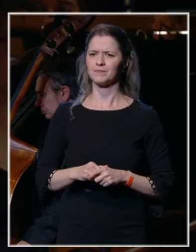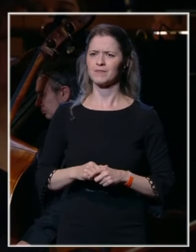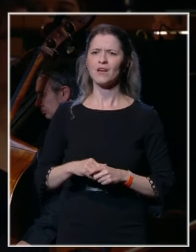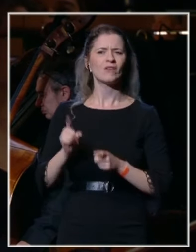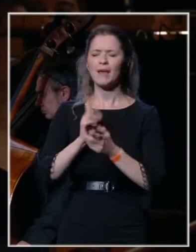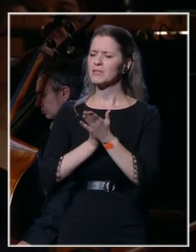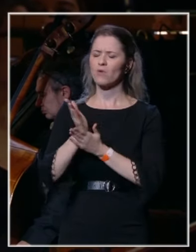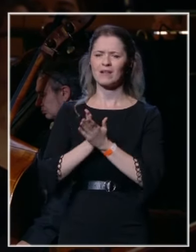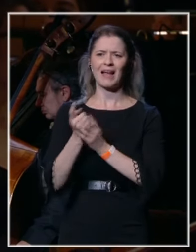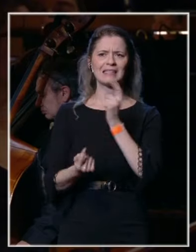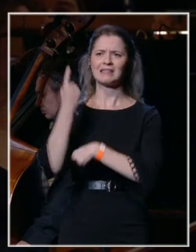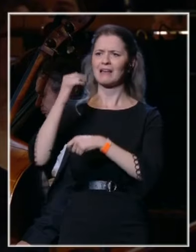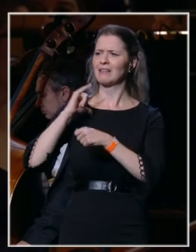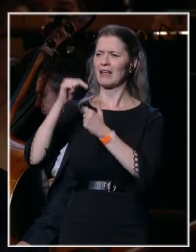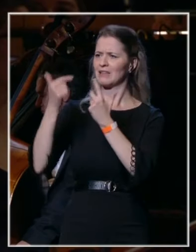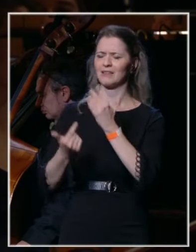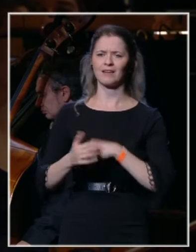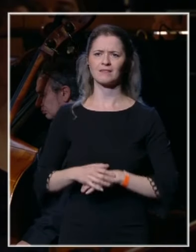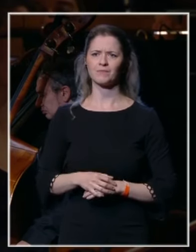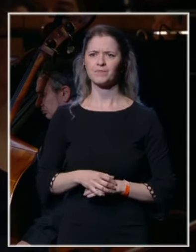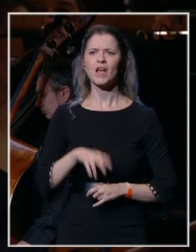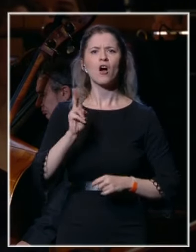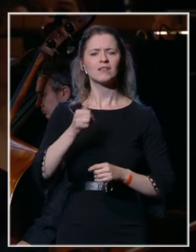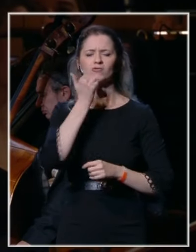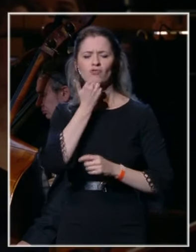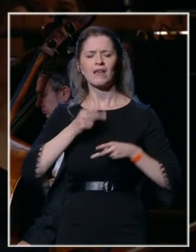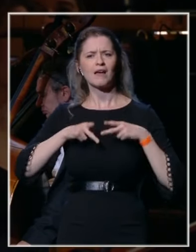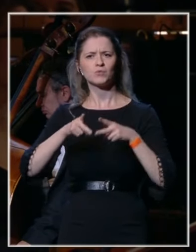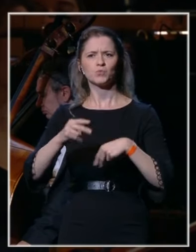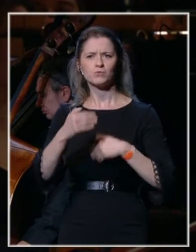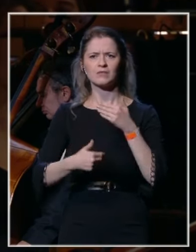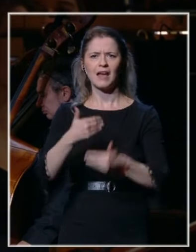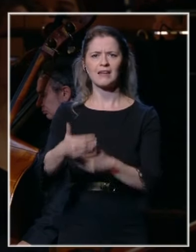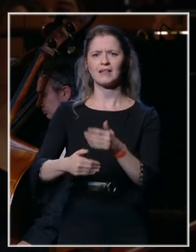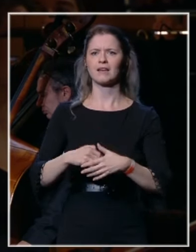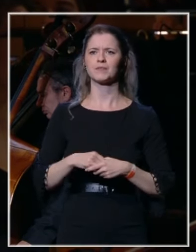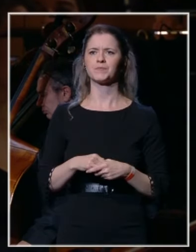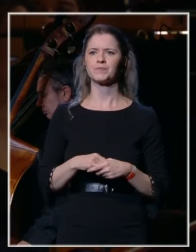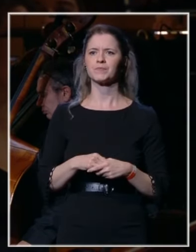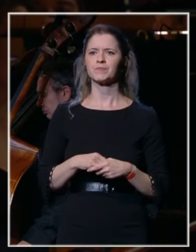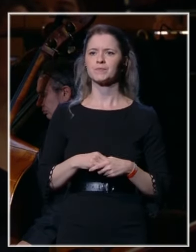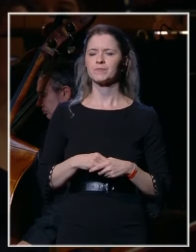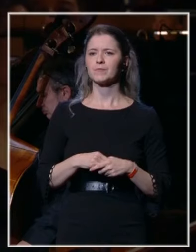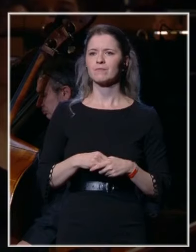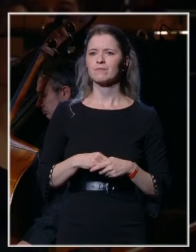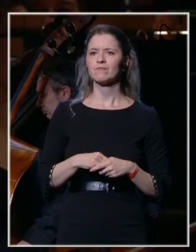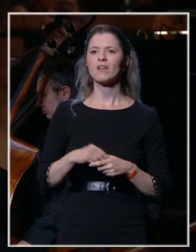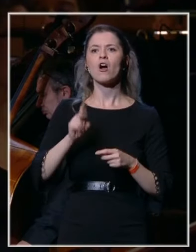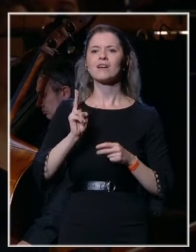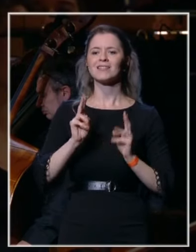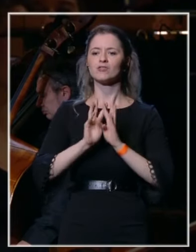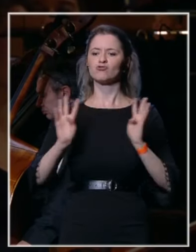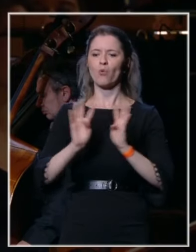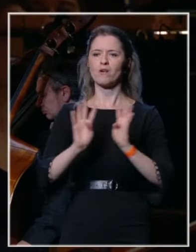idegen érdekeket, akik saját útjukat járják, akiknek sorait nem bonthatják